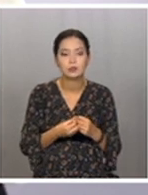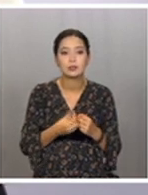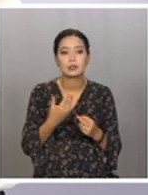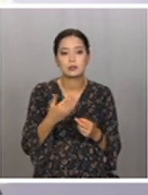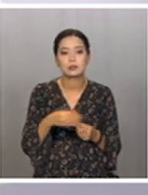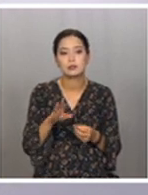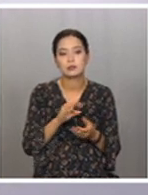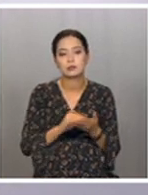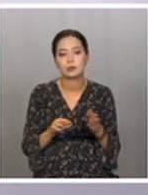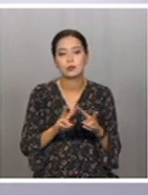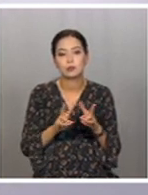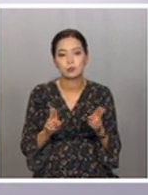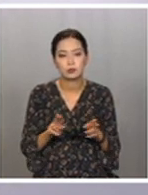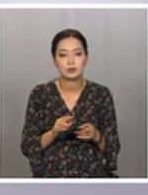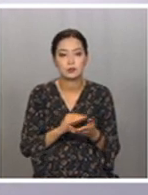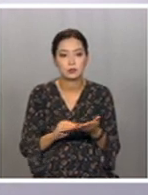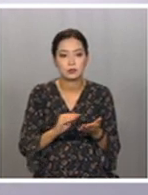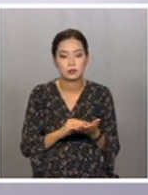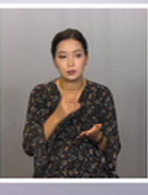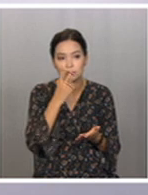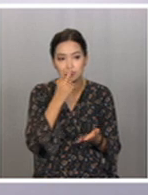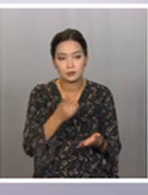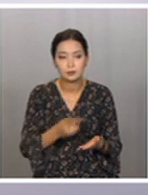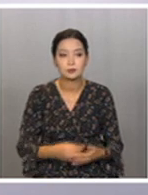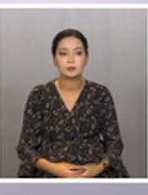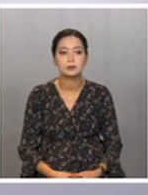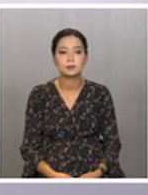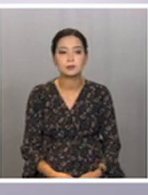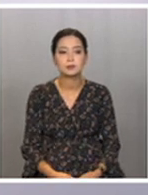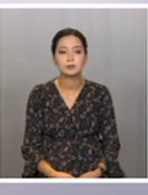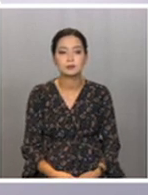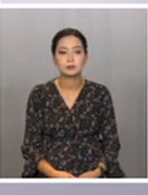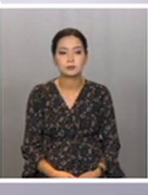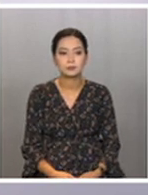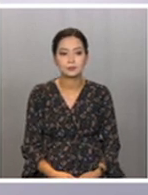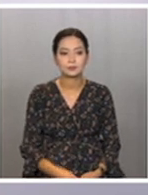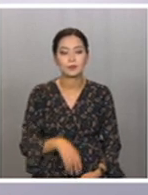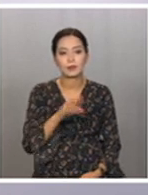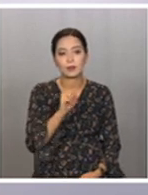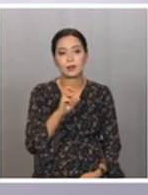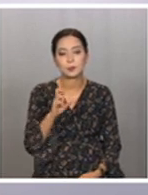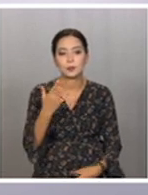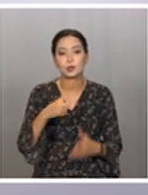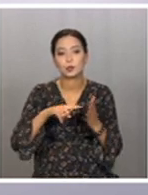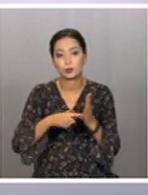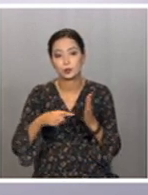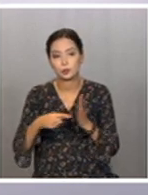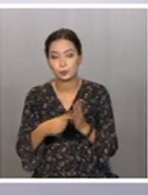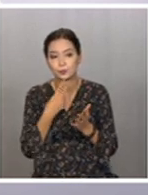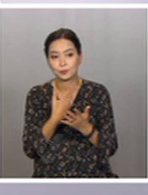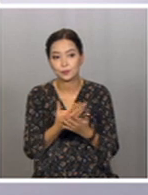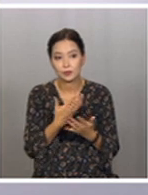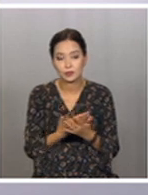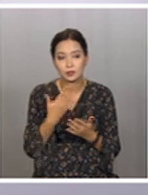үш бұрышты салып көрсетейік геометриялық жағдайын. Сонда А, Б, С нүктелерін белгілейміз. Ол нүктелерді